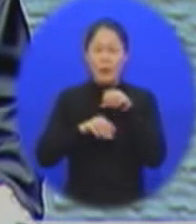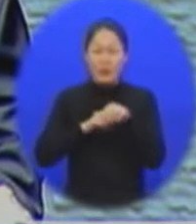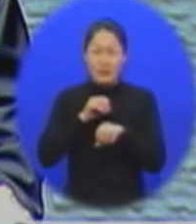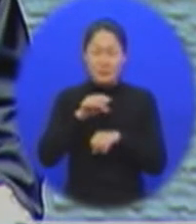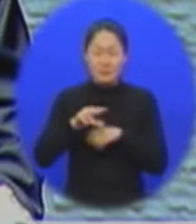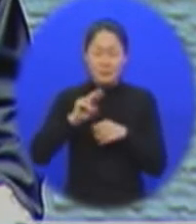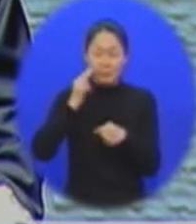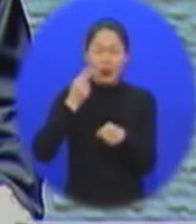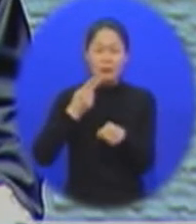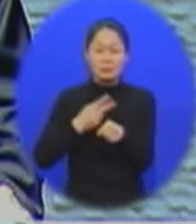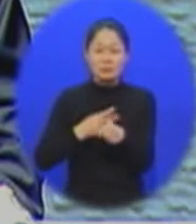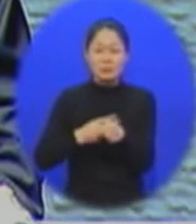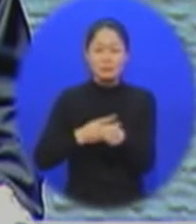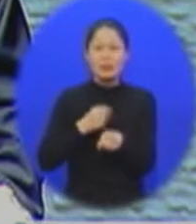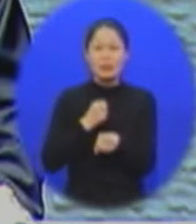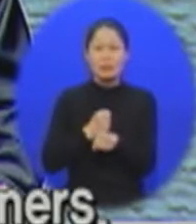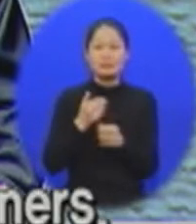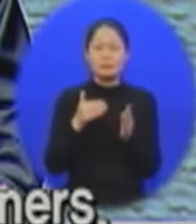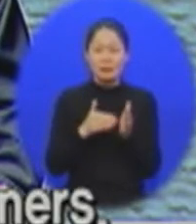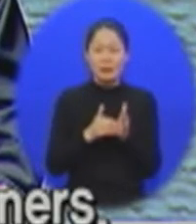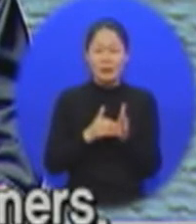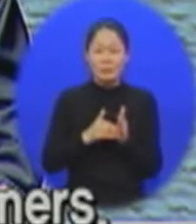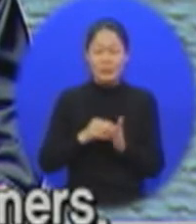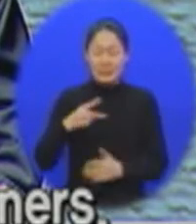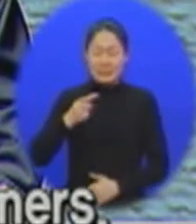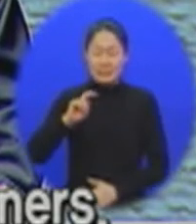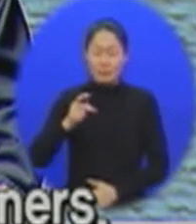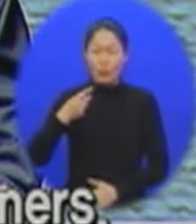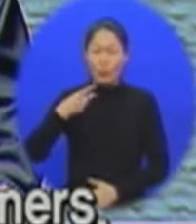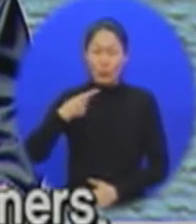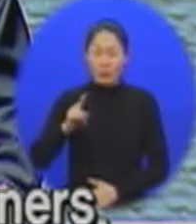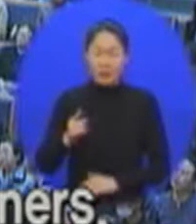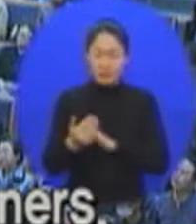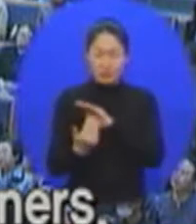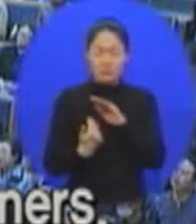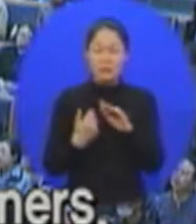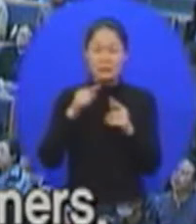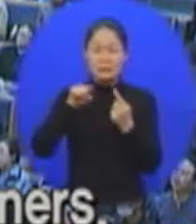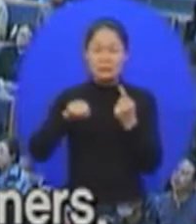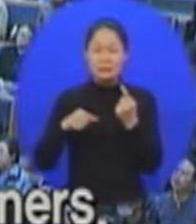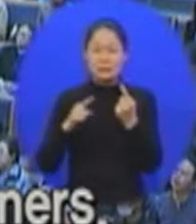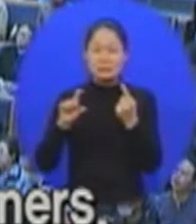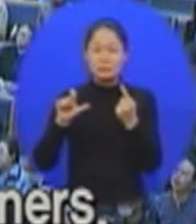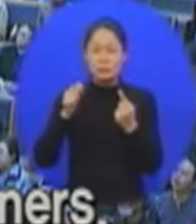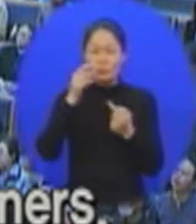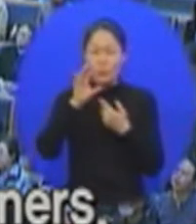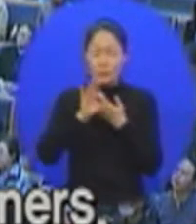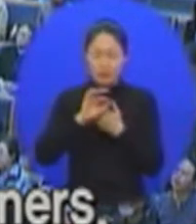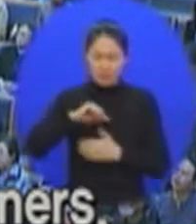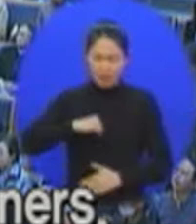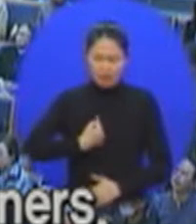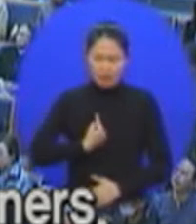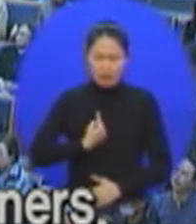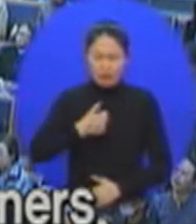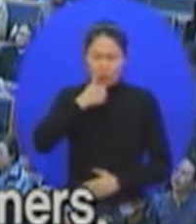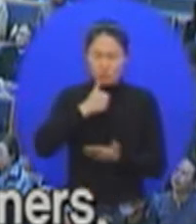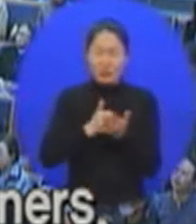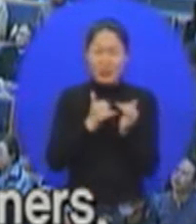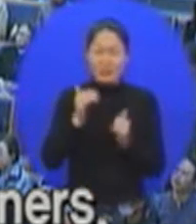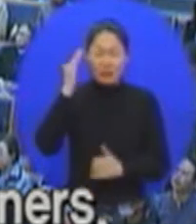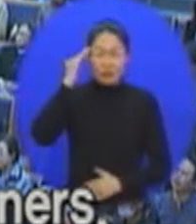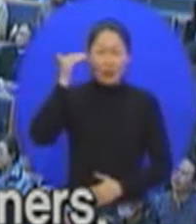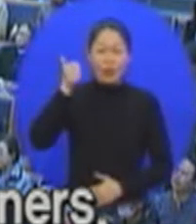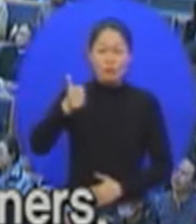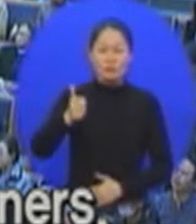바울이 했어요 디모데전서 1장 15절에 보면 자기를 죄인이 괴수 라고